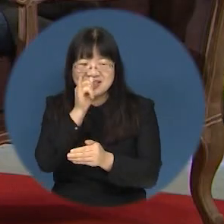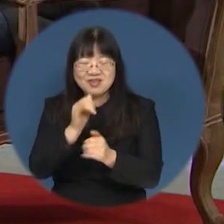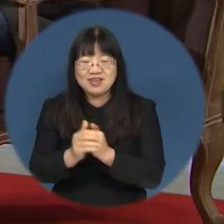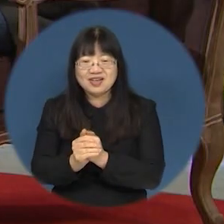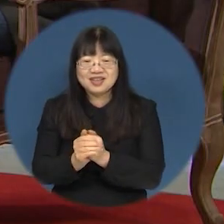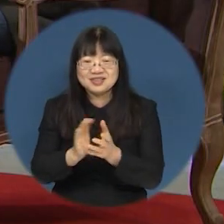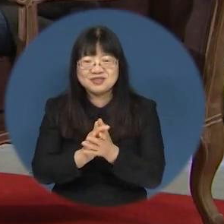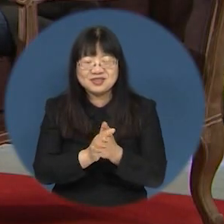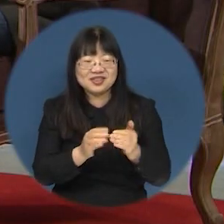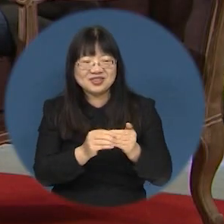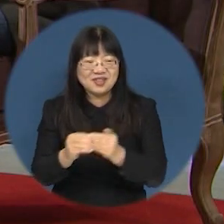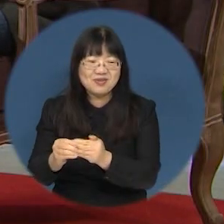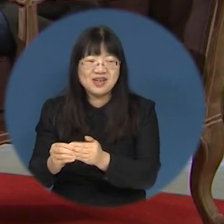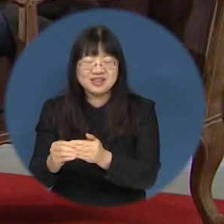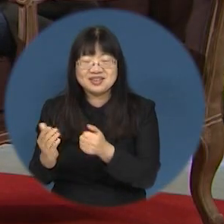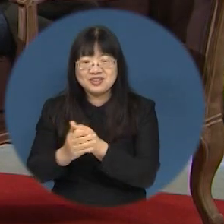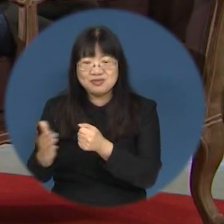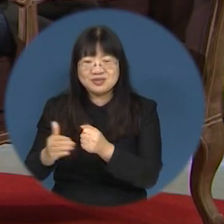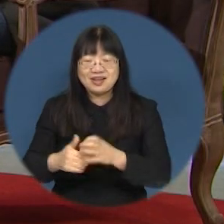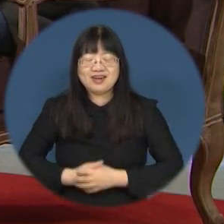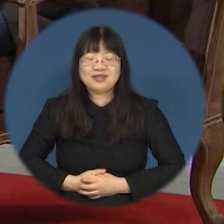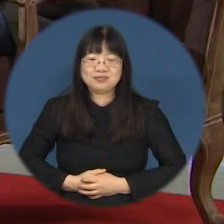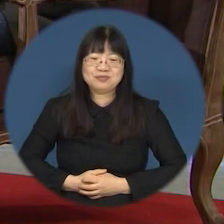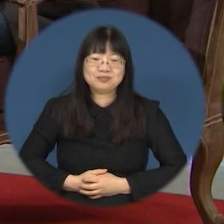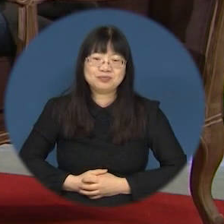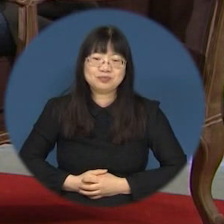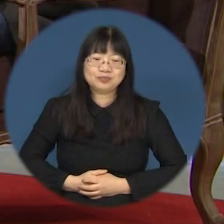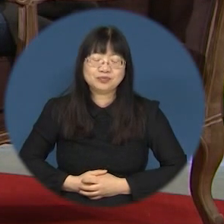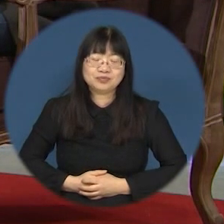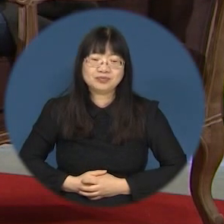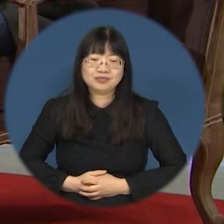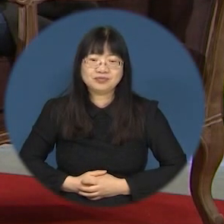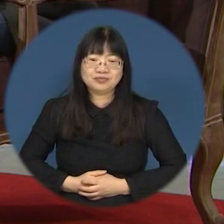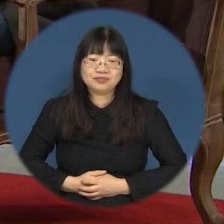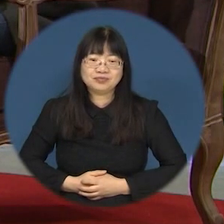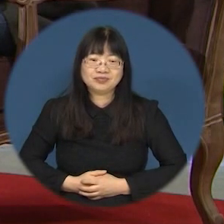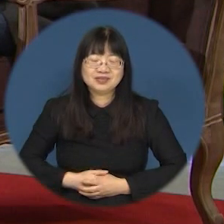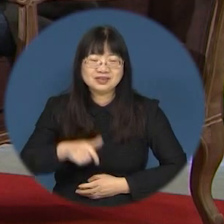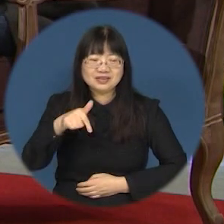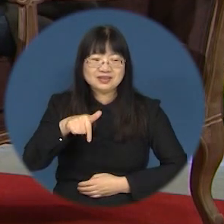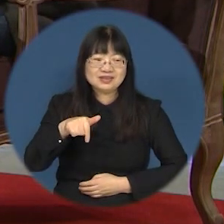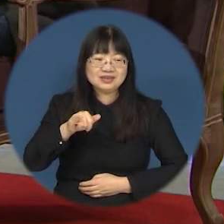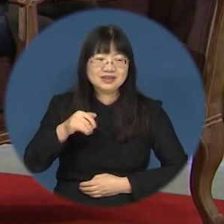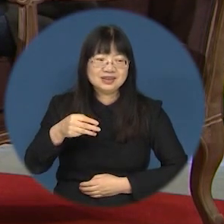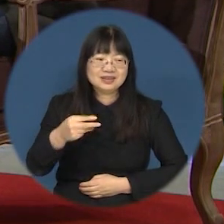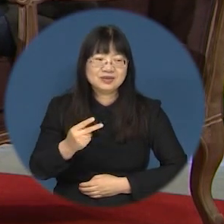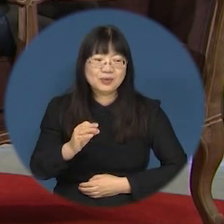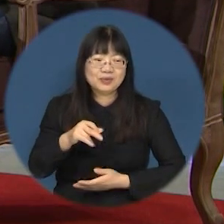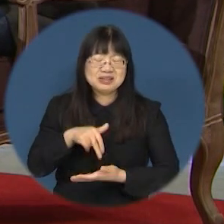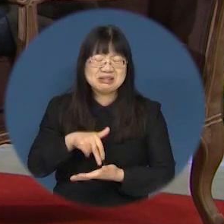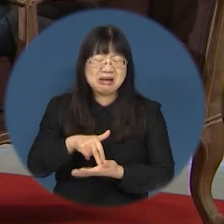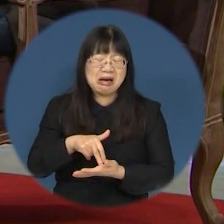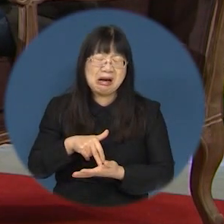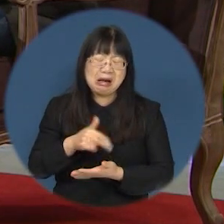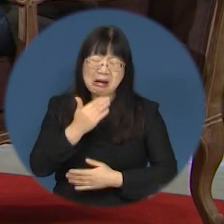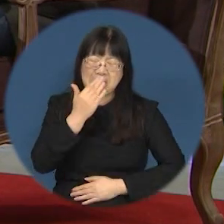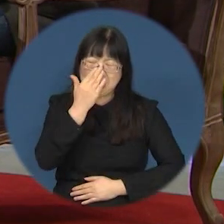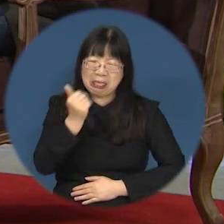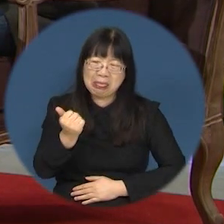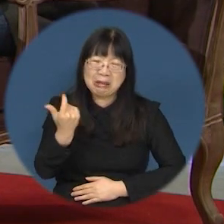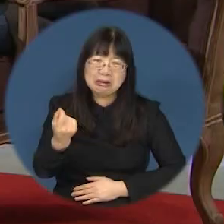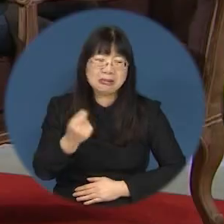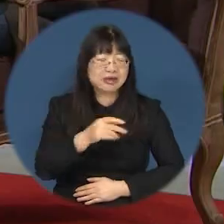친구들을 데리고 온 그렇죠, 거죠. 그렇죠. 이러다 보니까 뭐 길동 씨 입장에서는 참 죽을 맛이죠. 그 둘리는 처음에 어쩌다가